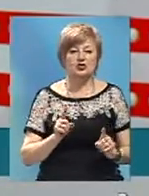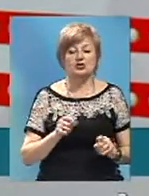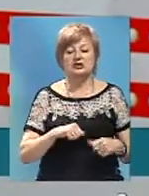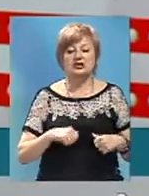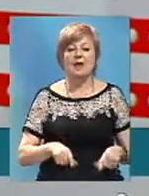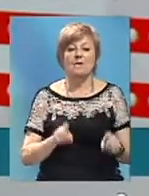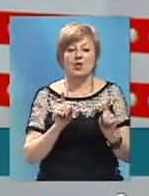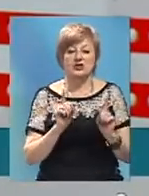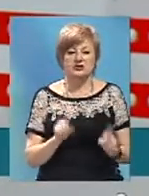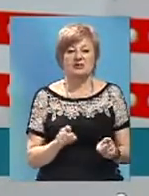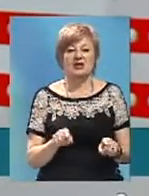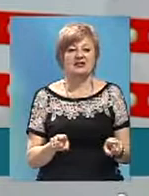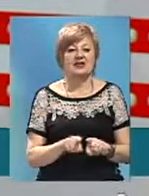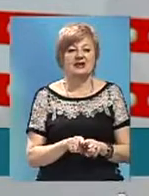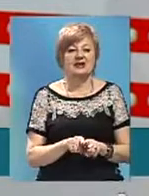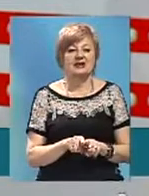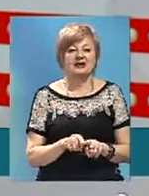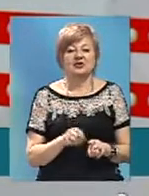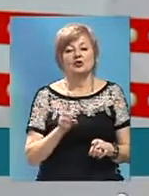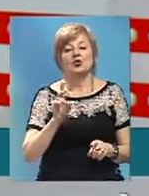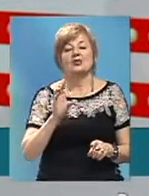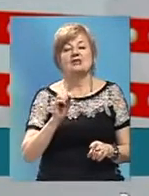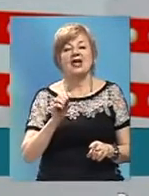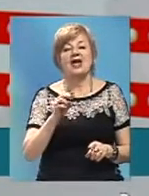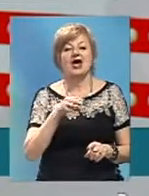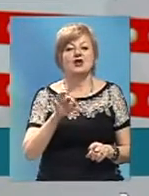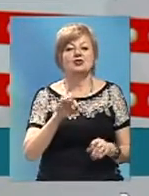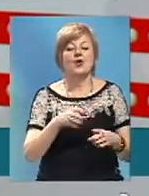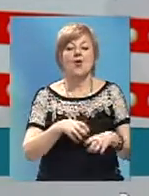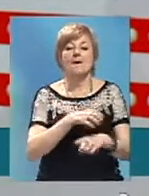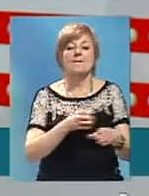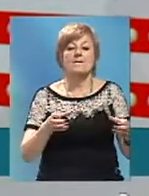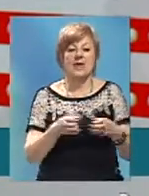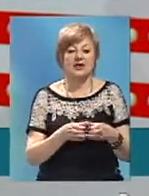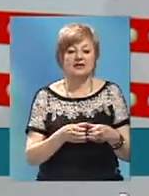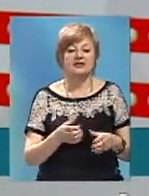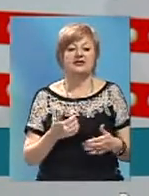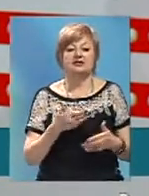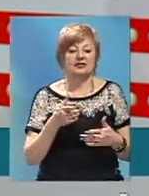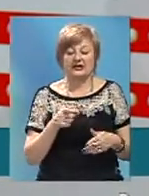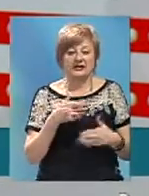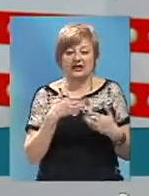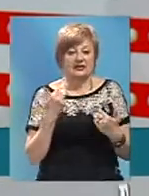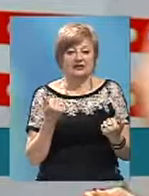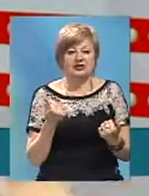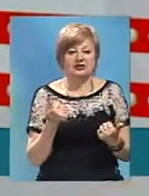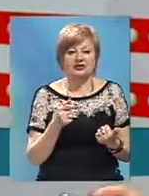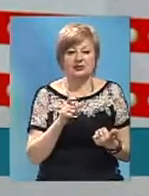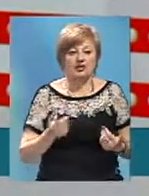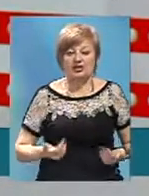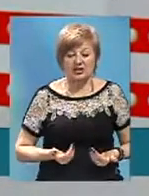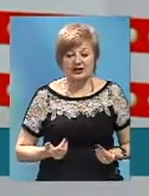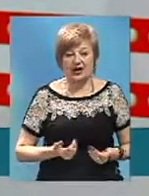собі такі ну, недопартії, бо у нас повноцінних партій фактично немає, які живуть цим недопартійним